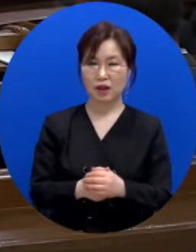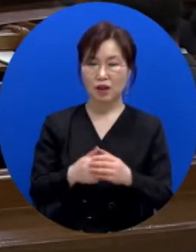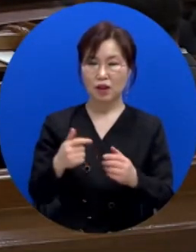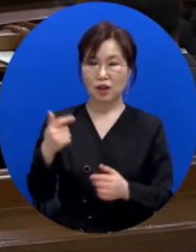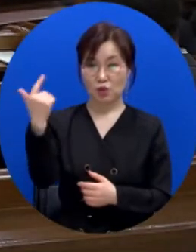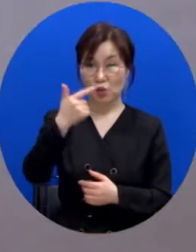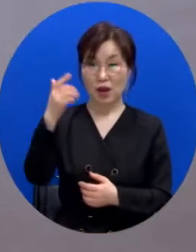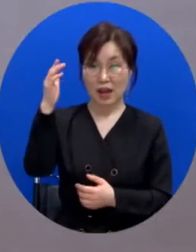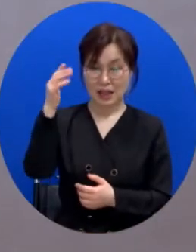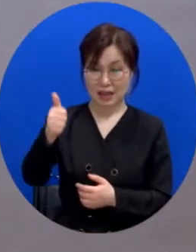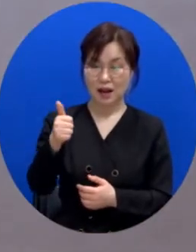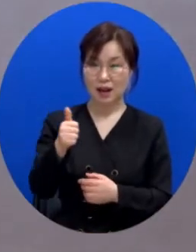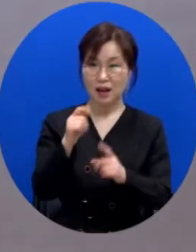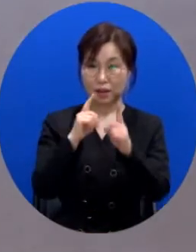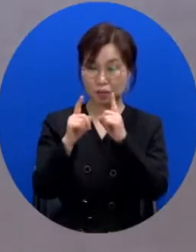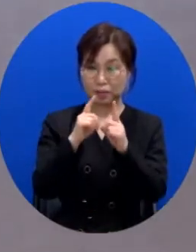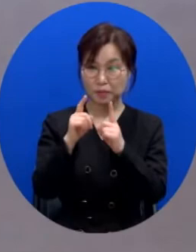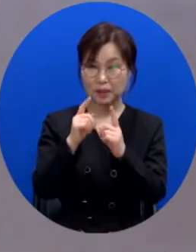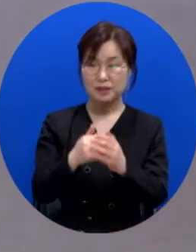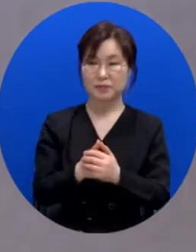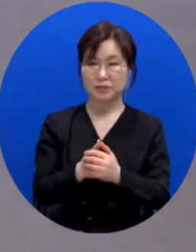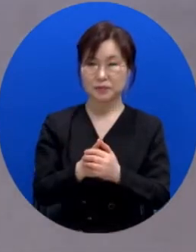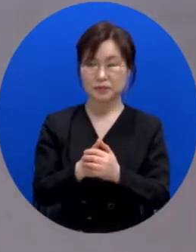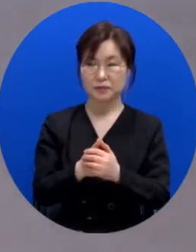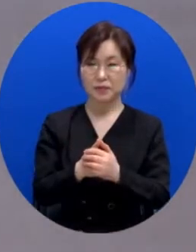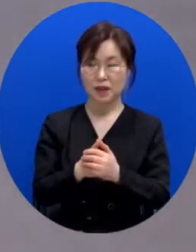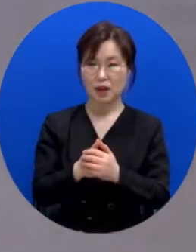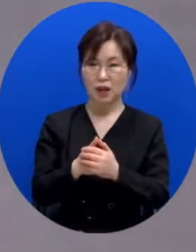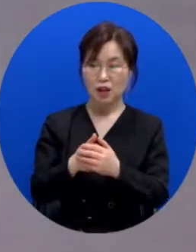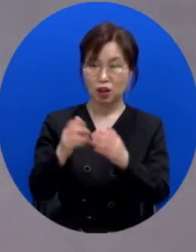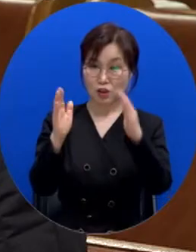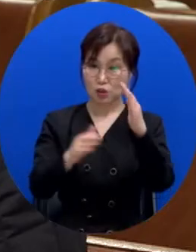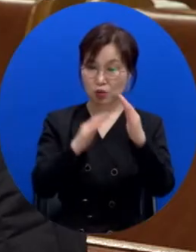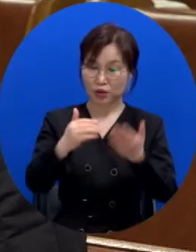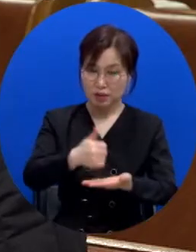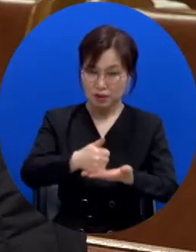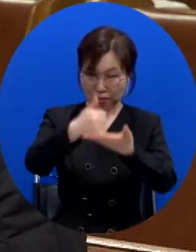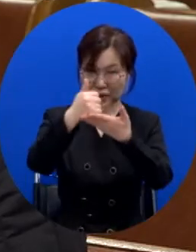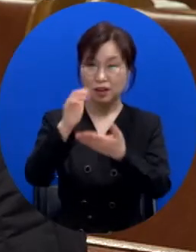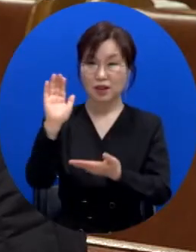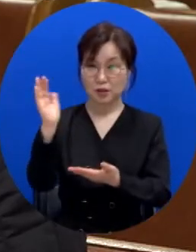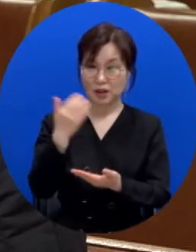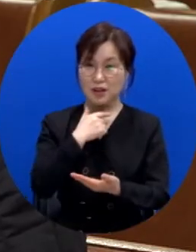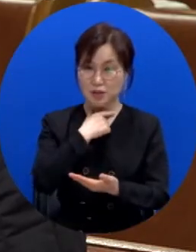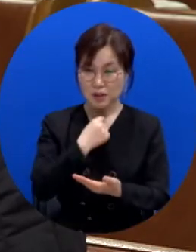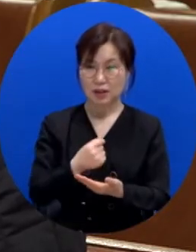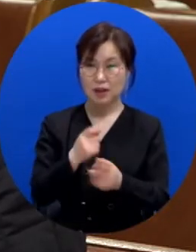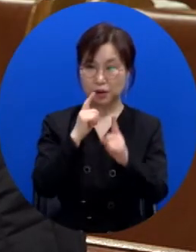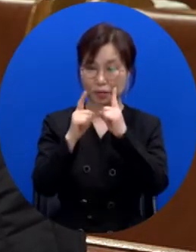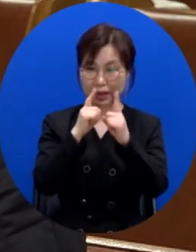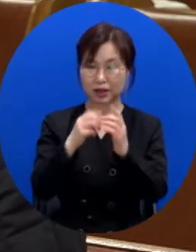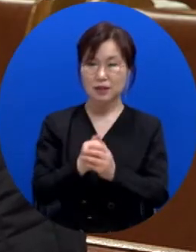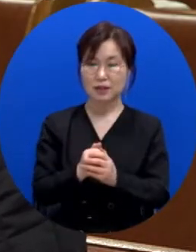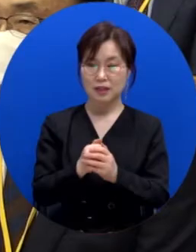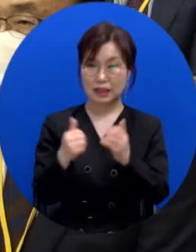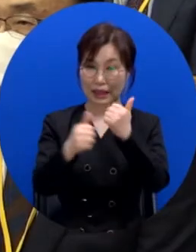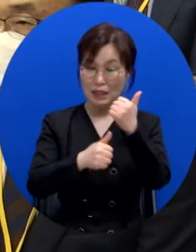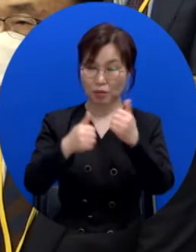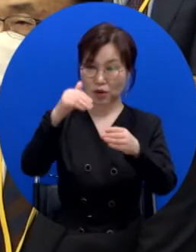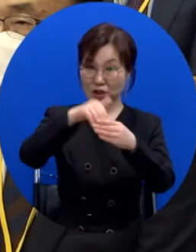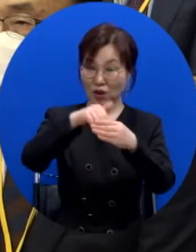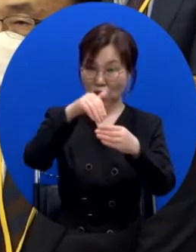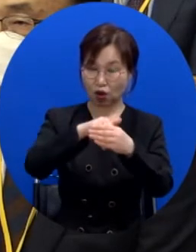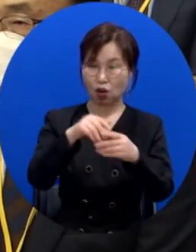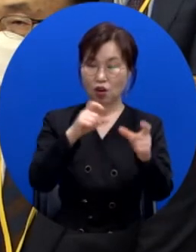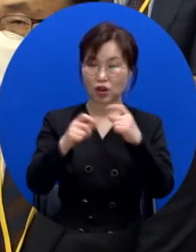석 목사는 예수 그리스도의 마음을 품고 성도들을 섬기는 노벨 의원들이 되길 바란다 고 전했습니다 이번 선거에서는 더